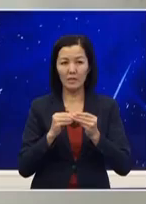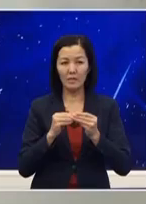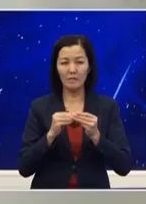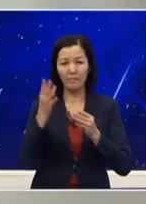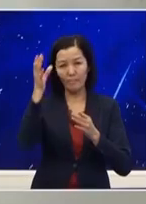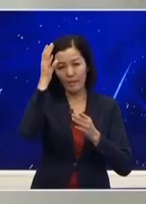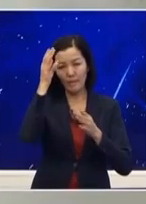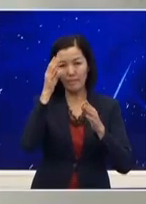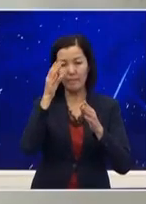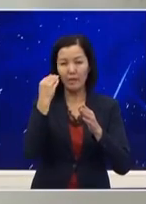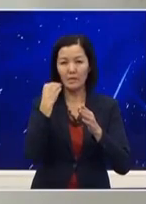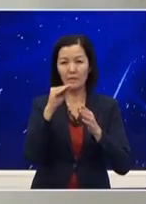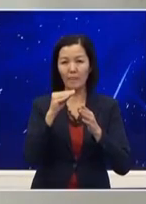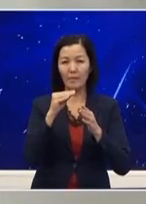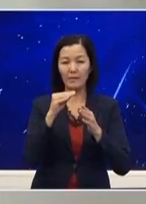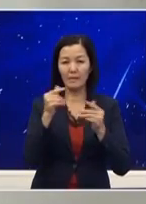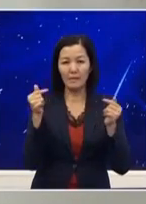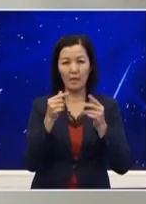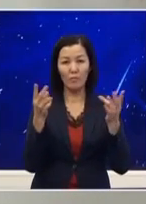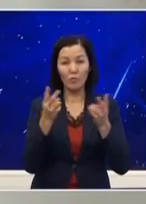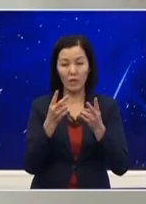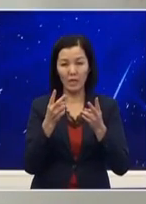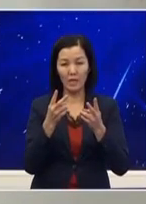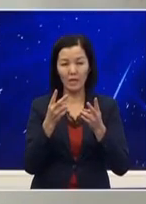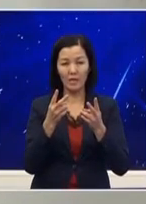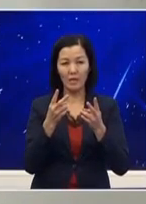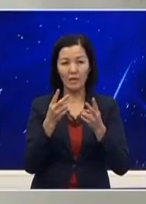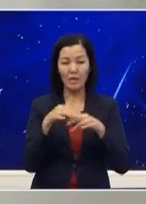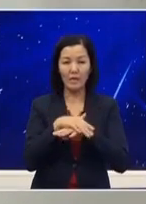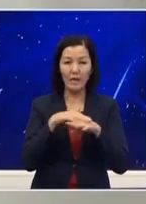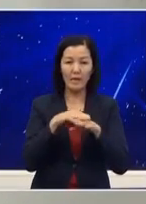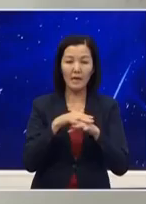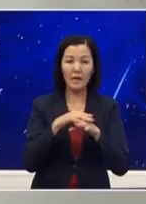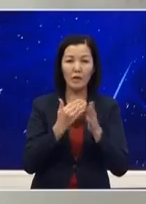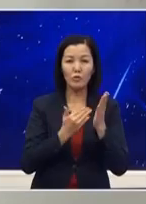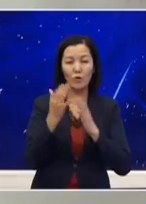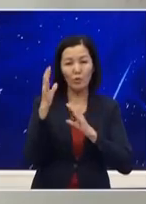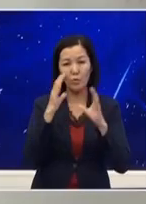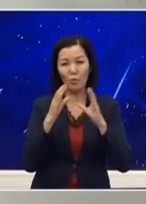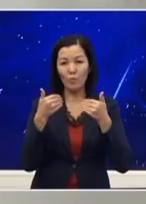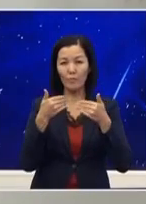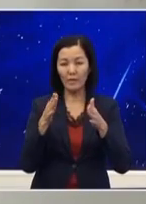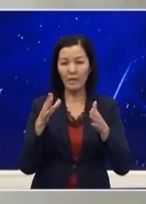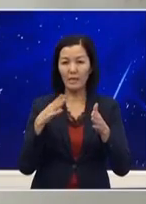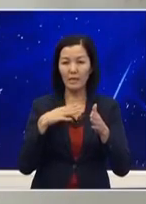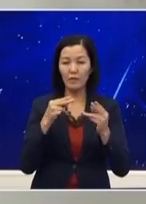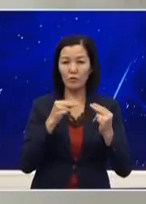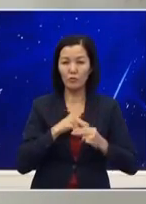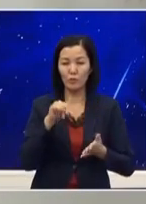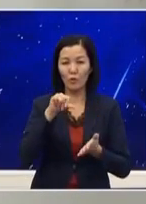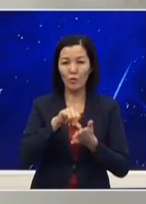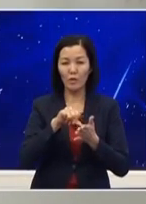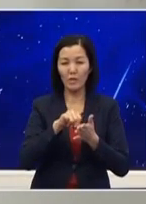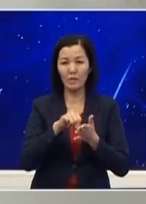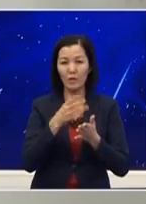компетенциялар, біліктілігі сай болу керекті нарыққа. Жоғары оқу орнын бітіріп шыққан соң жұмысқа орналасып